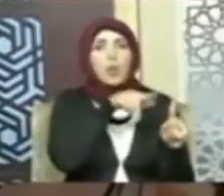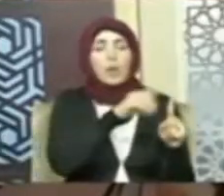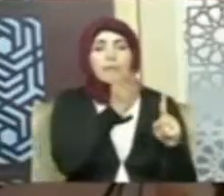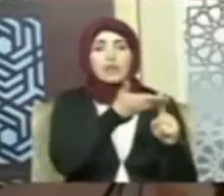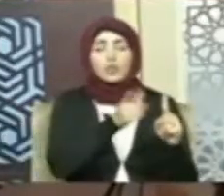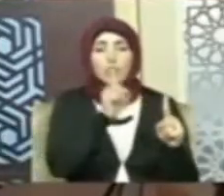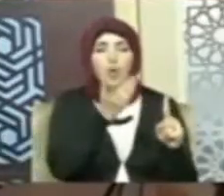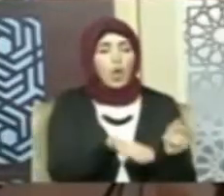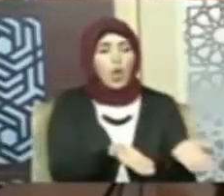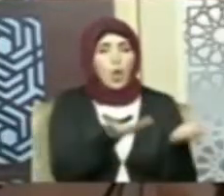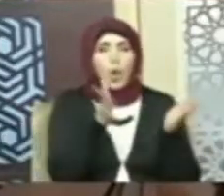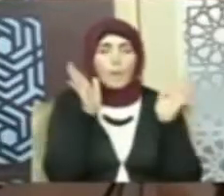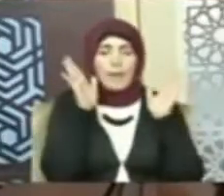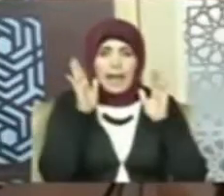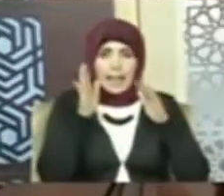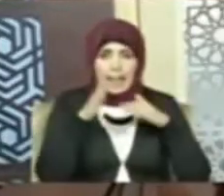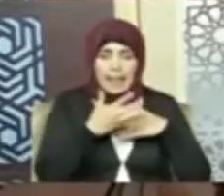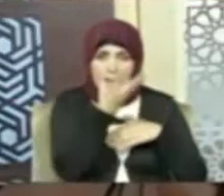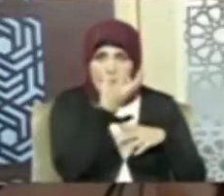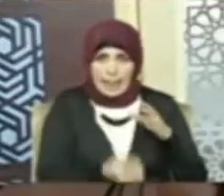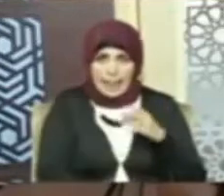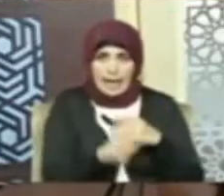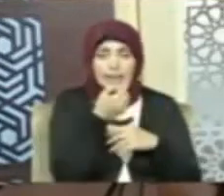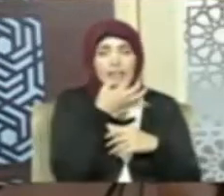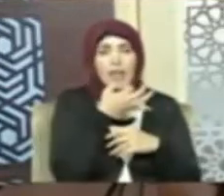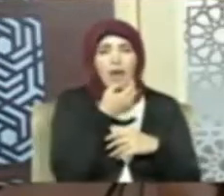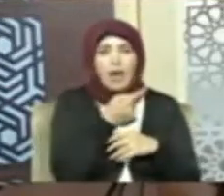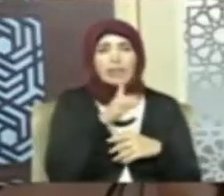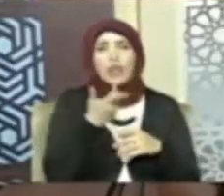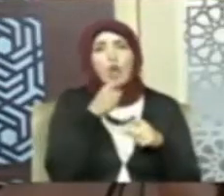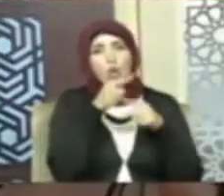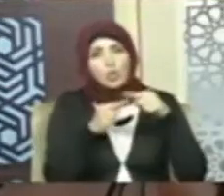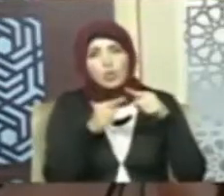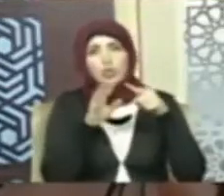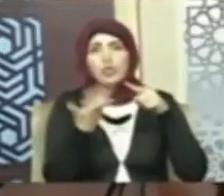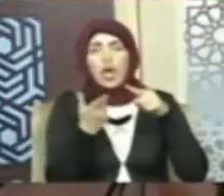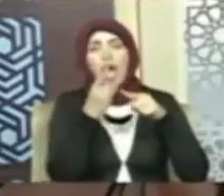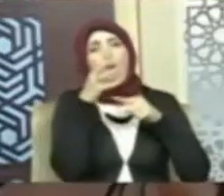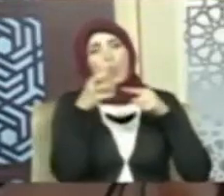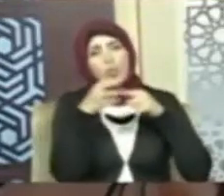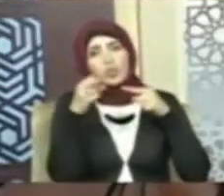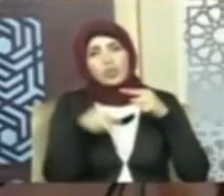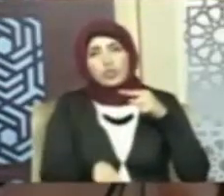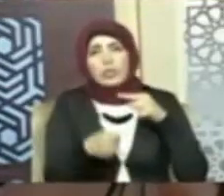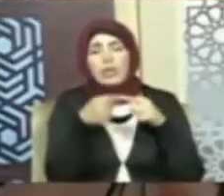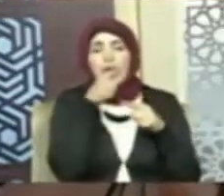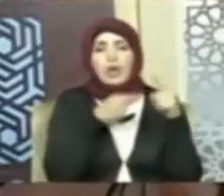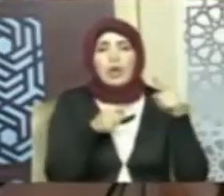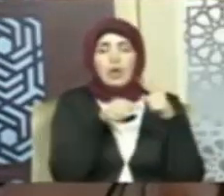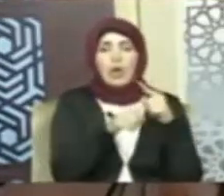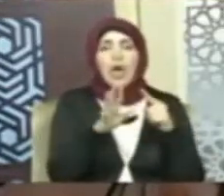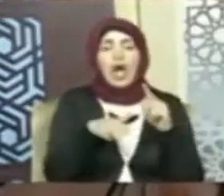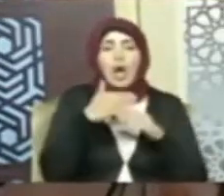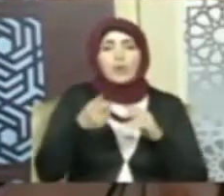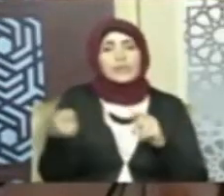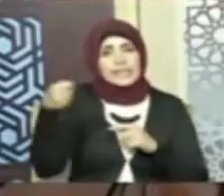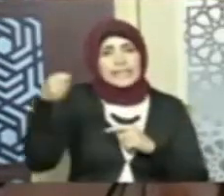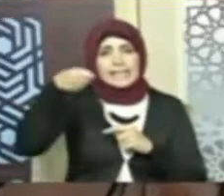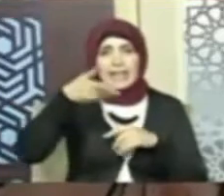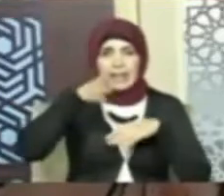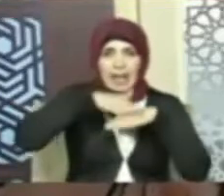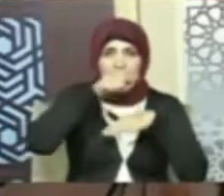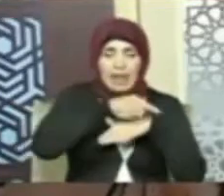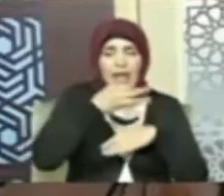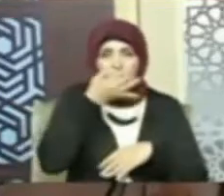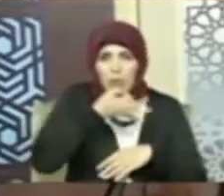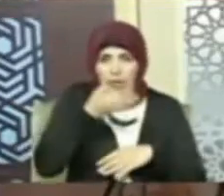قليلا، نصفه أو انقص منه قليلا، أو زد عليه ورتل القرآن